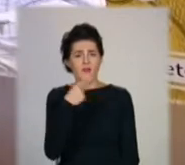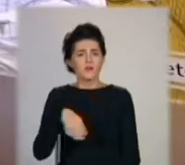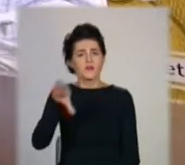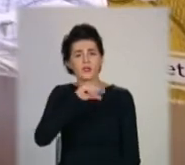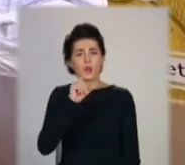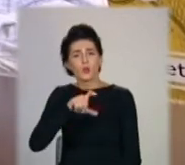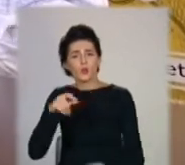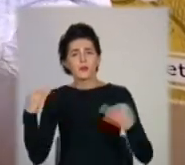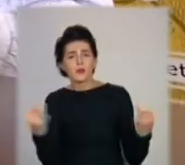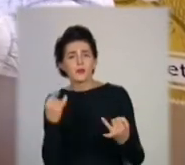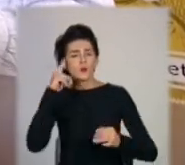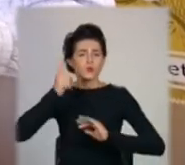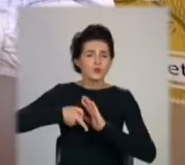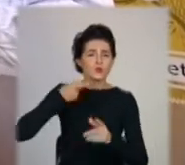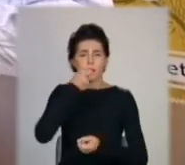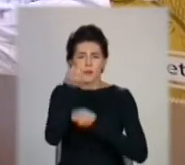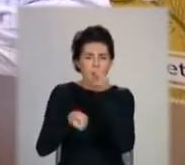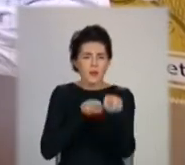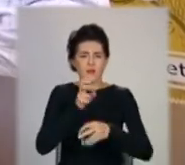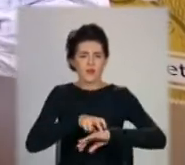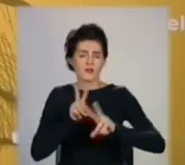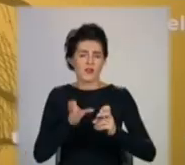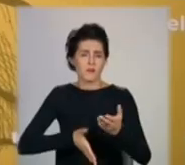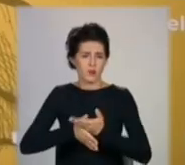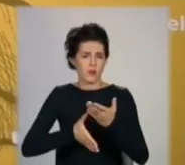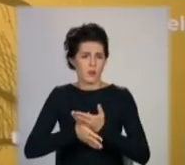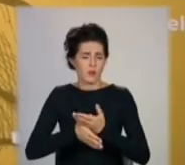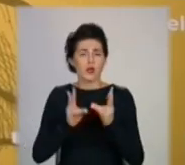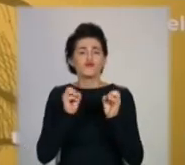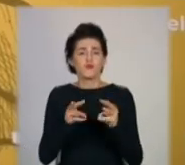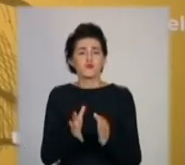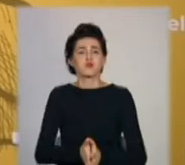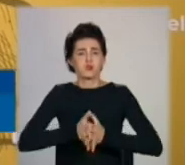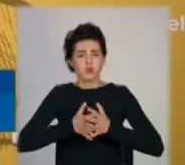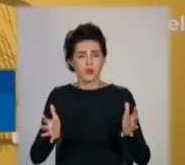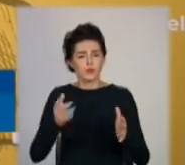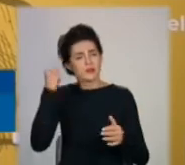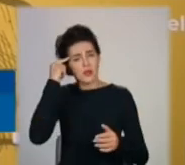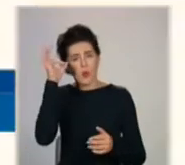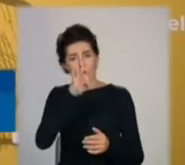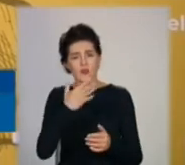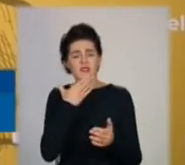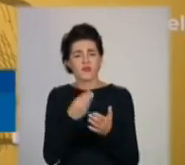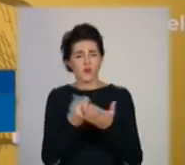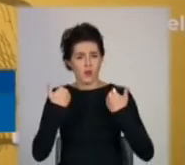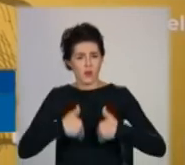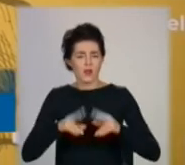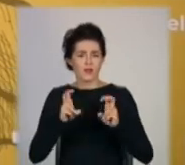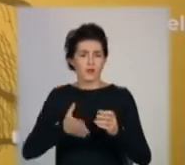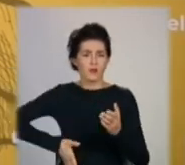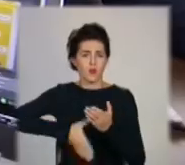у детальному перебігу хвороби допомагає лікарям. Чим більше знає пацієнта собственном заболіванні, намного